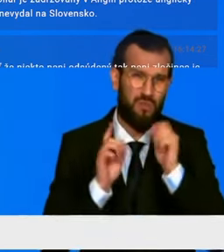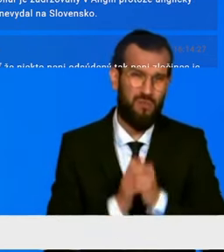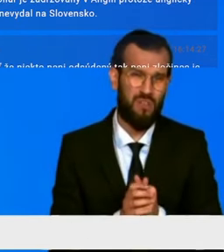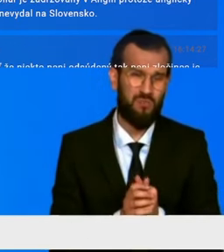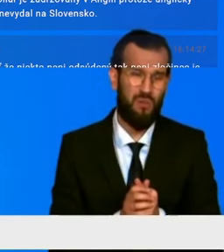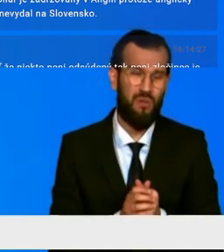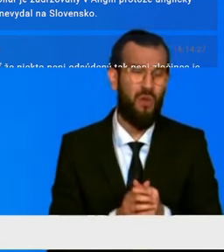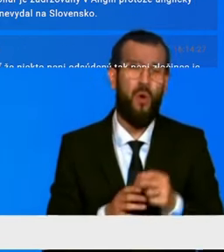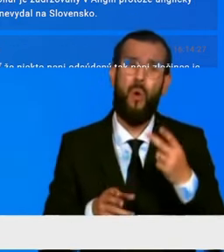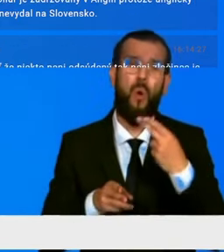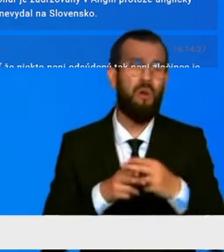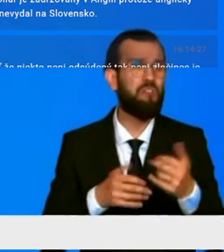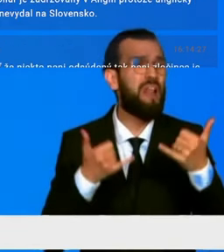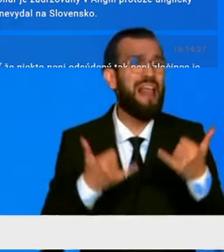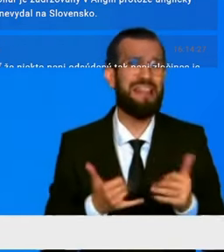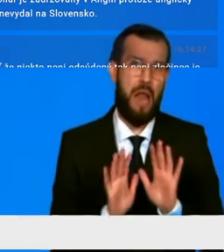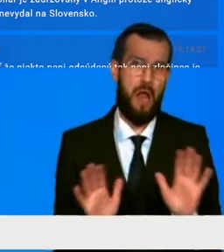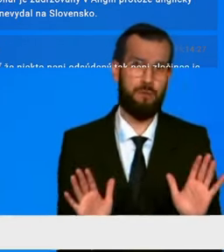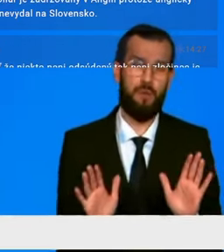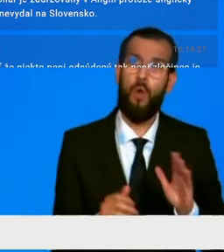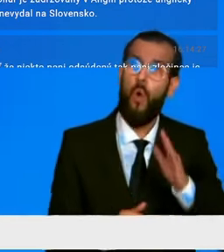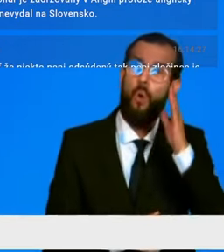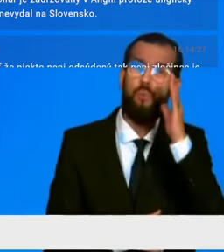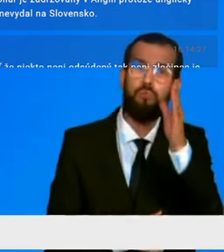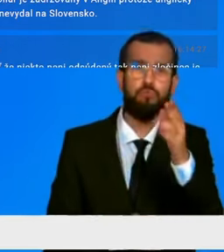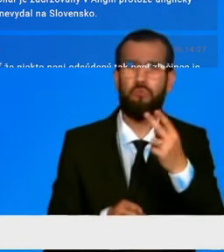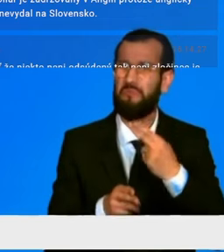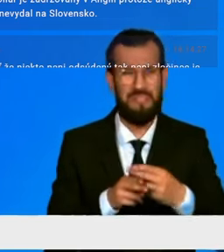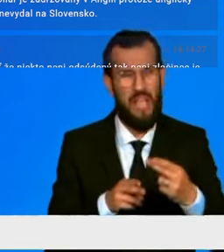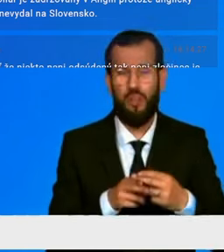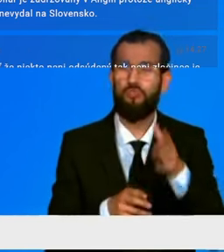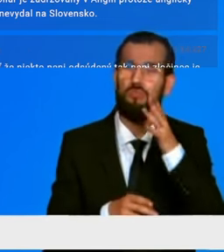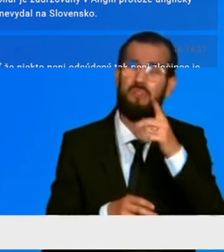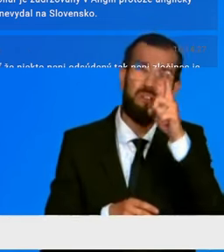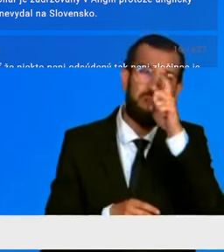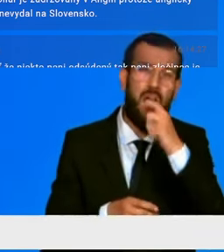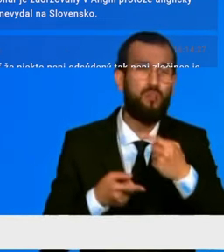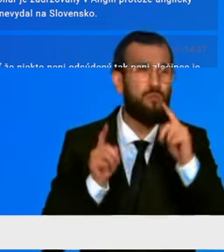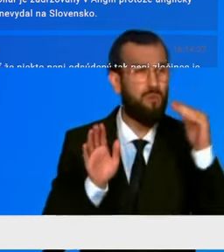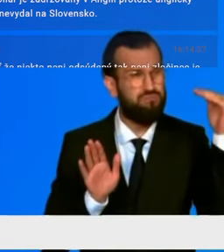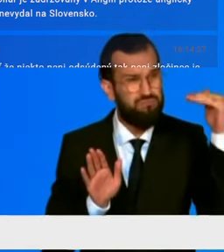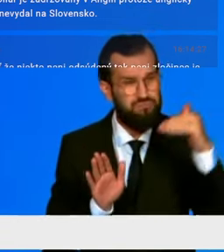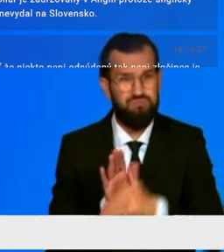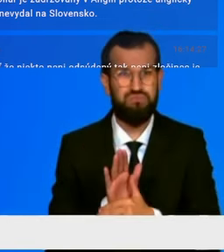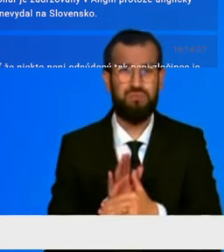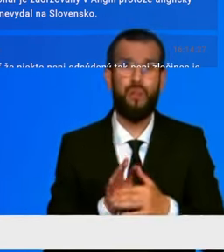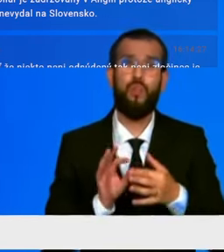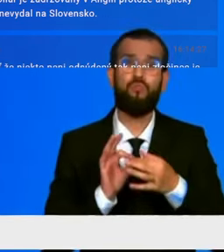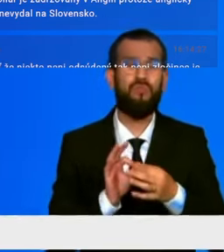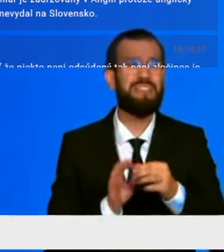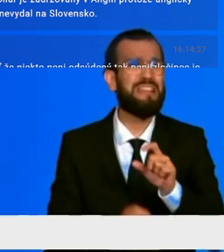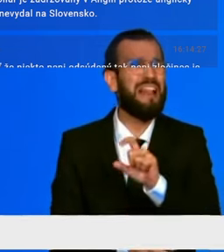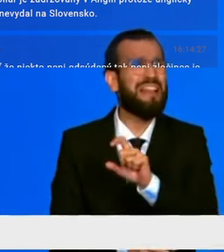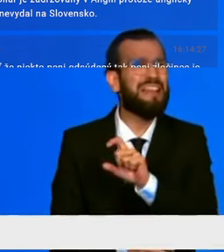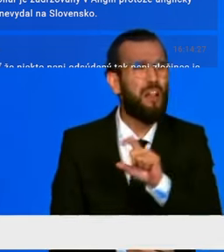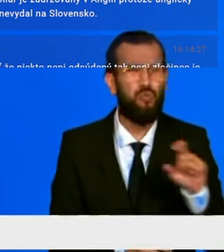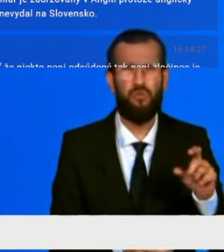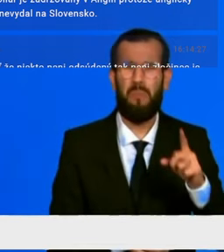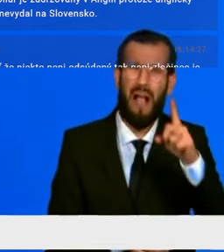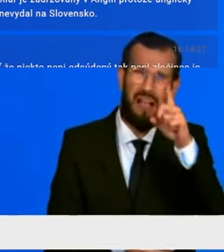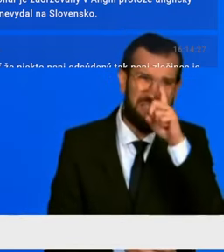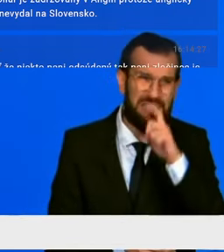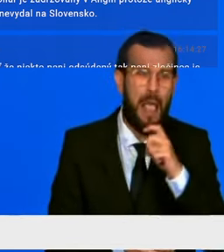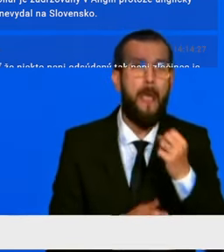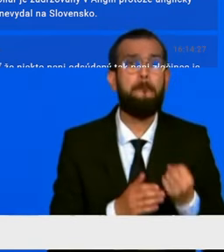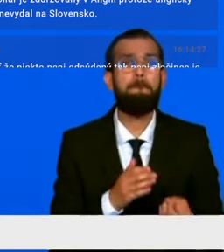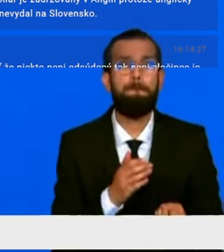v prítomnosti nepozerá sa na to že Naša krajina stagnuje že máme obrovský modernizačný Def Ja sa vrátim aj k